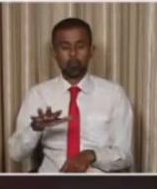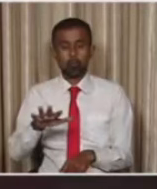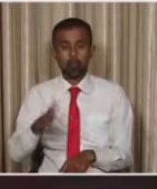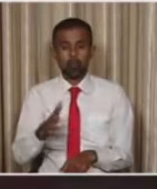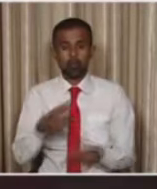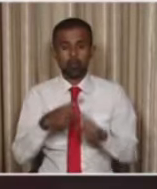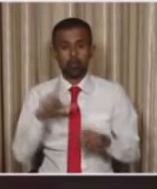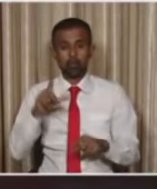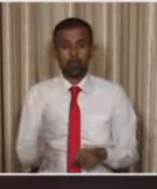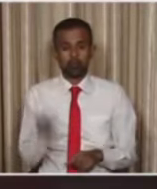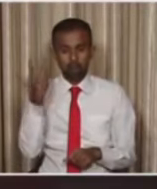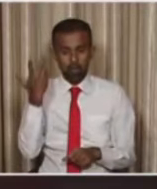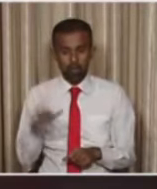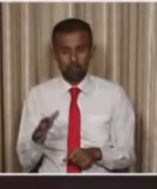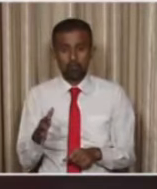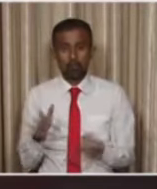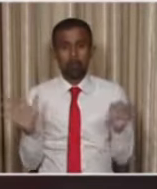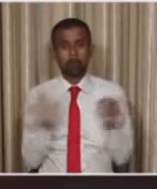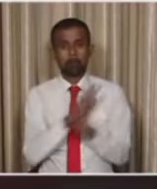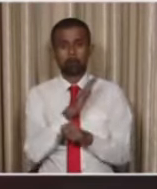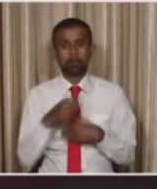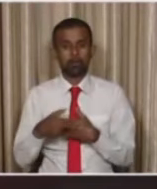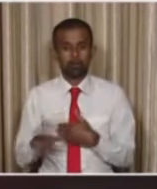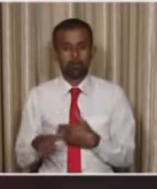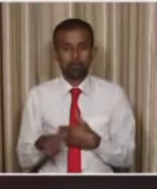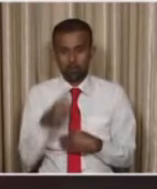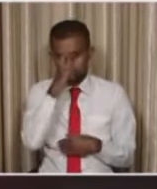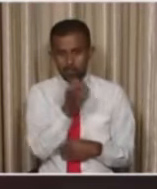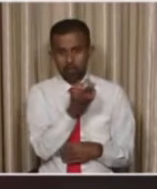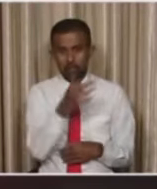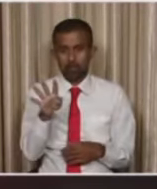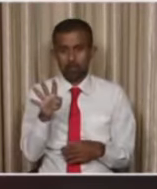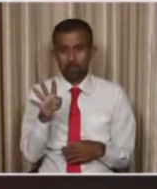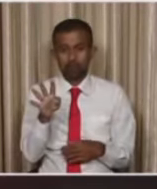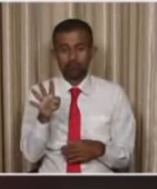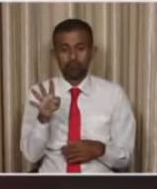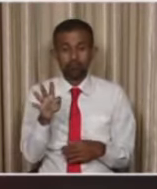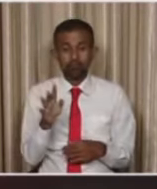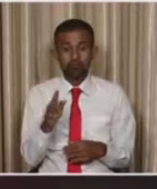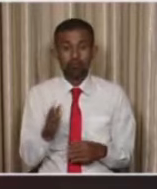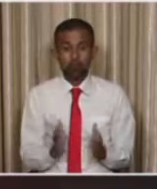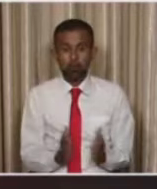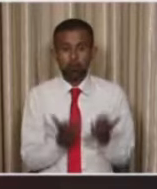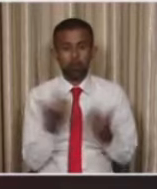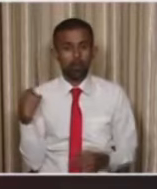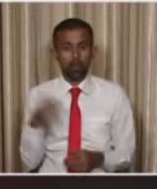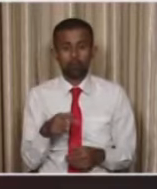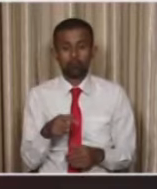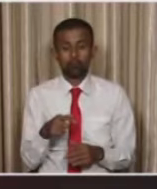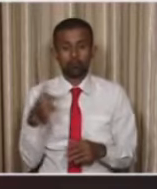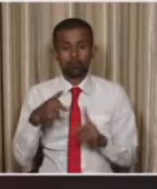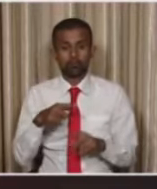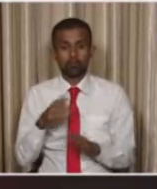වැඩි. ඒව තමයි ස්වයං පෝෂණය කරන්න උනේ හේතුනේ. මේ මාස 14ක් යලකන්නේ මහ කන්නේ පෝ දිනකොට ඇවිල්ලා යලකන්නේ වෙනකොට